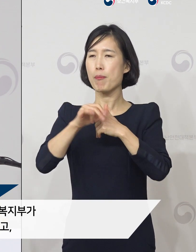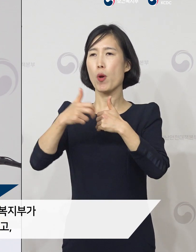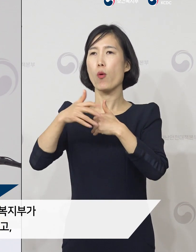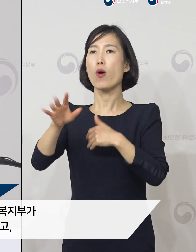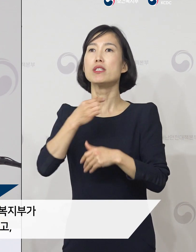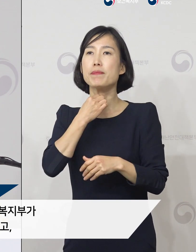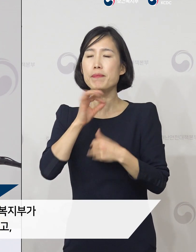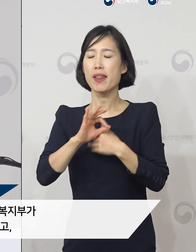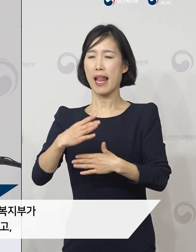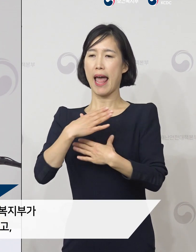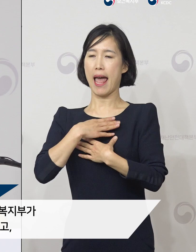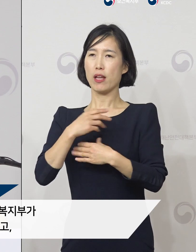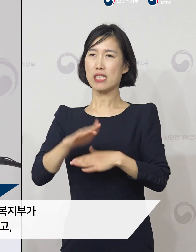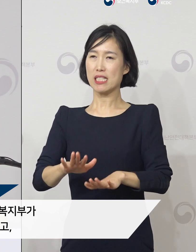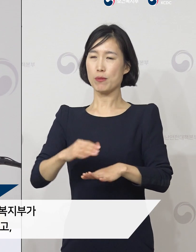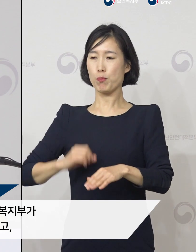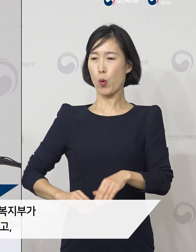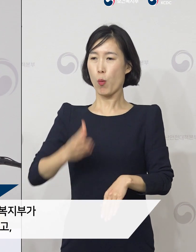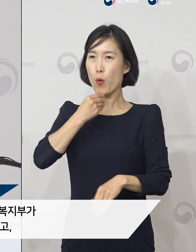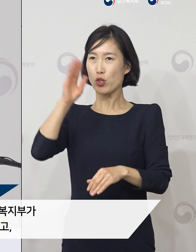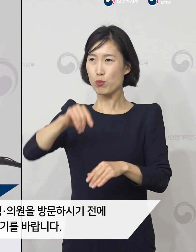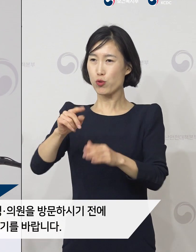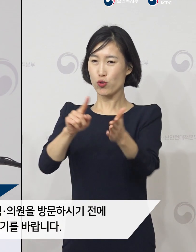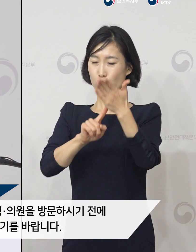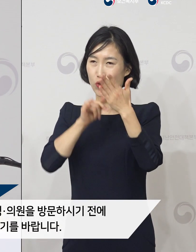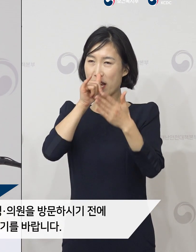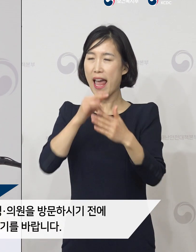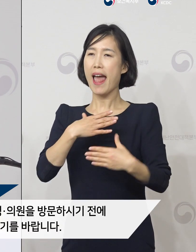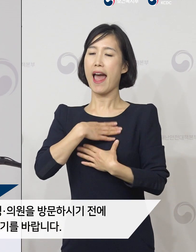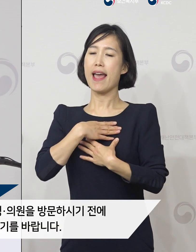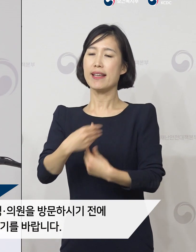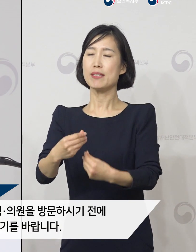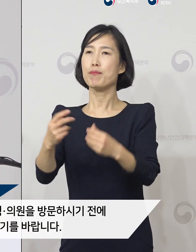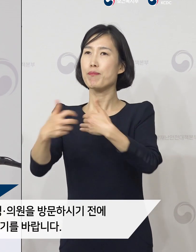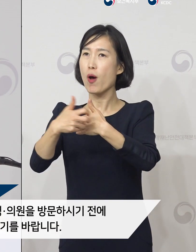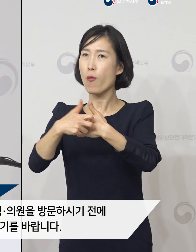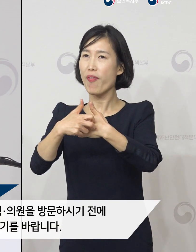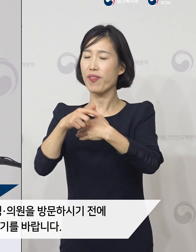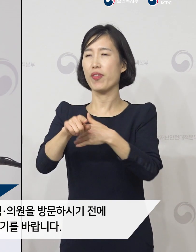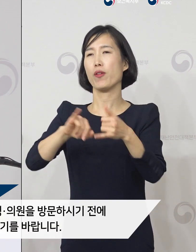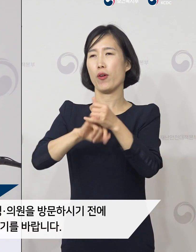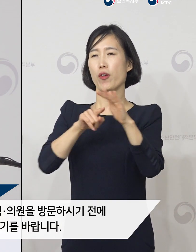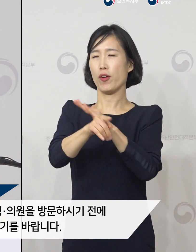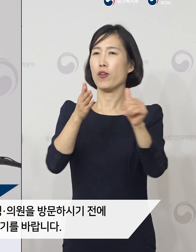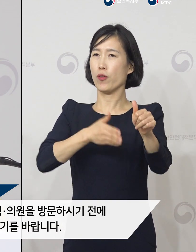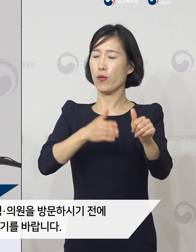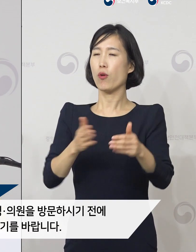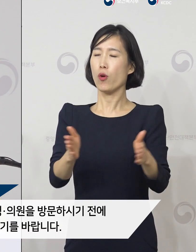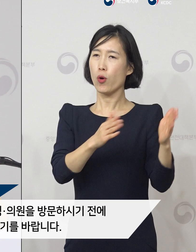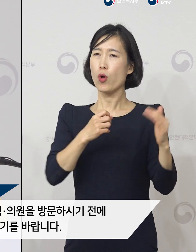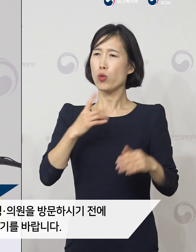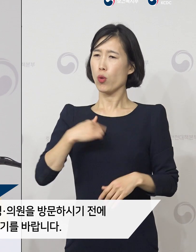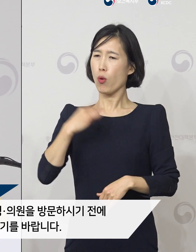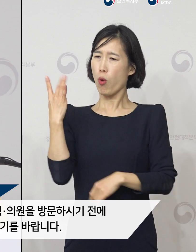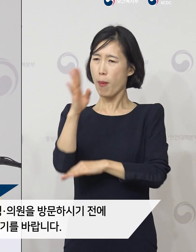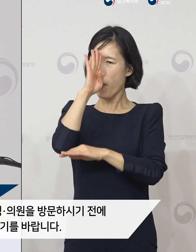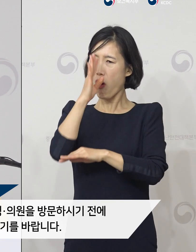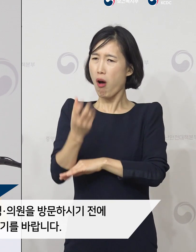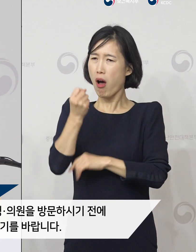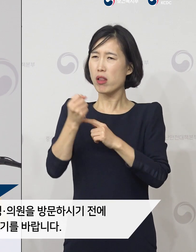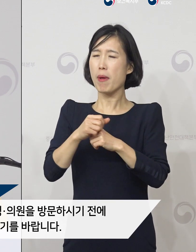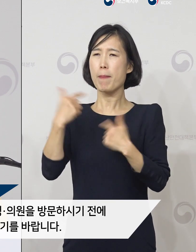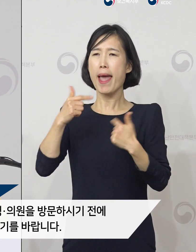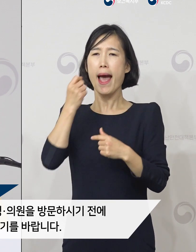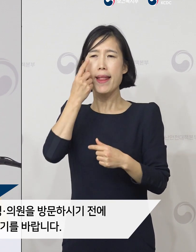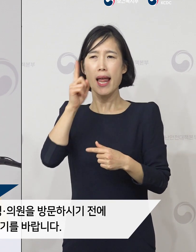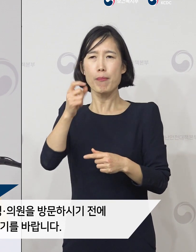있는 안심병원을 방문해 주시기 바라고, 만성질환으로 평소에 드시는 약이 있으신 분은 병의원을 방문하시기